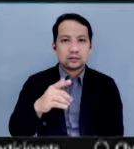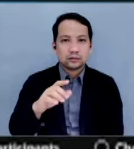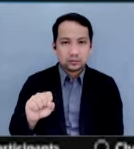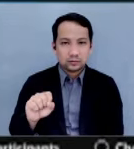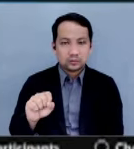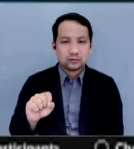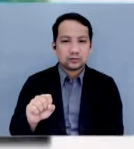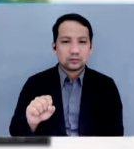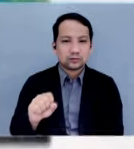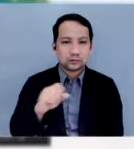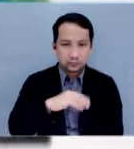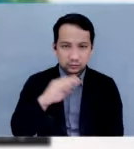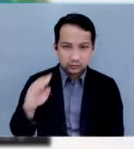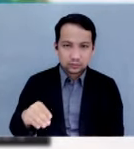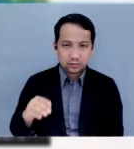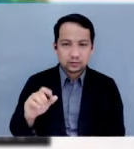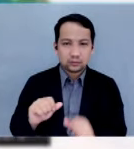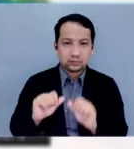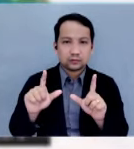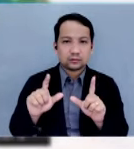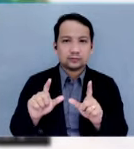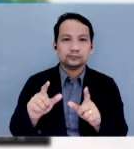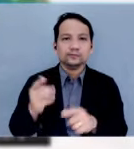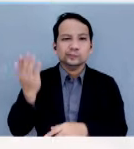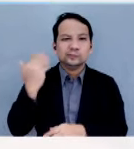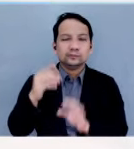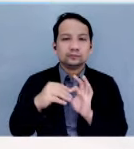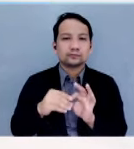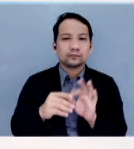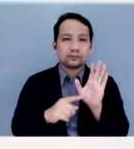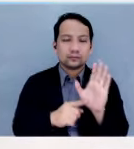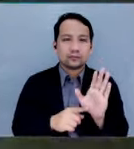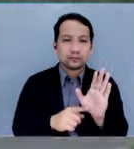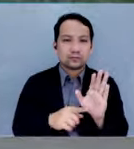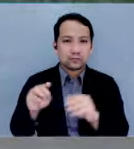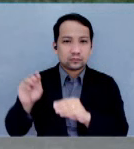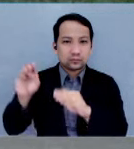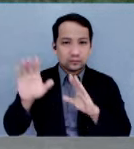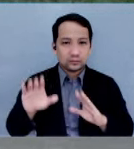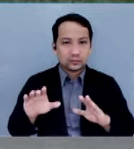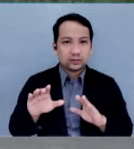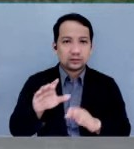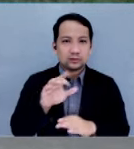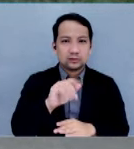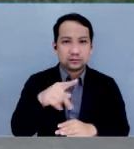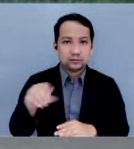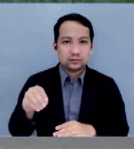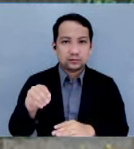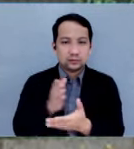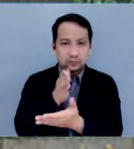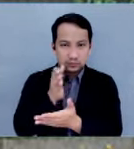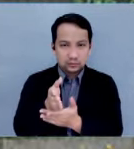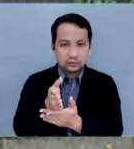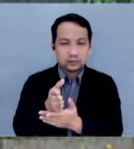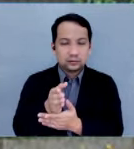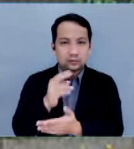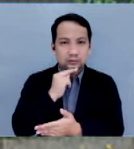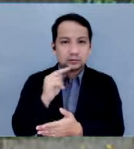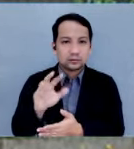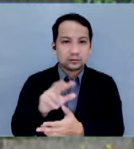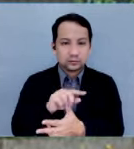Bohol, nabunyag din sa Senado kamakailan ang ilang resort sa paanan ng Mount Apo. Personal na pinuntahan ng News 5 ang tatlong resort